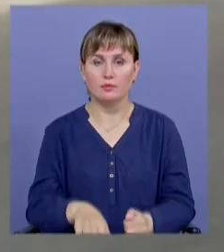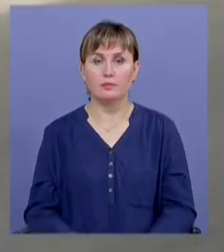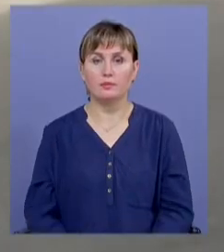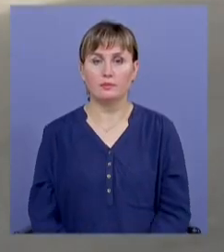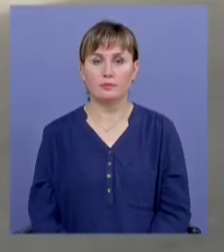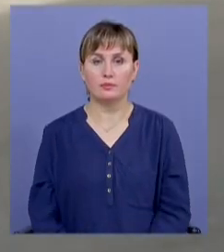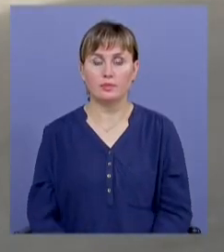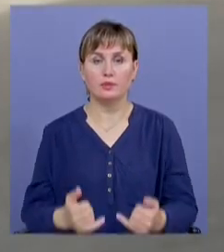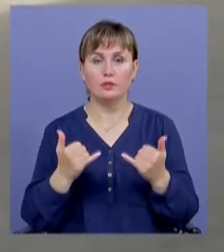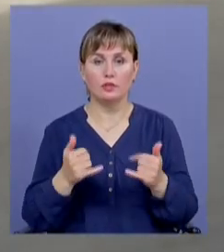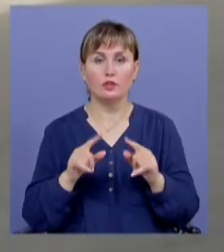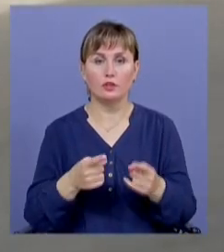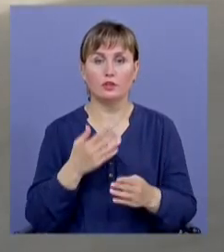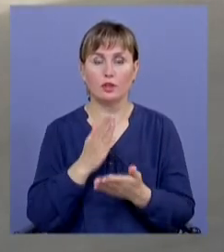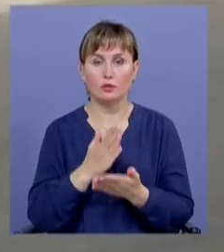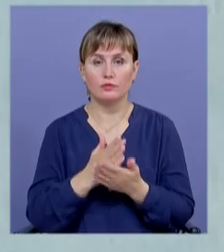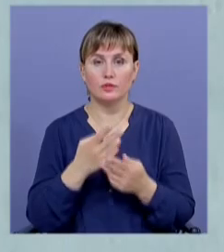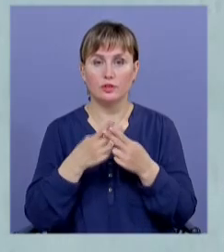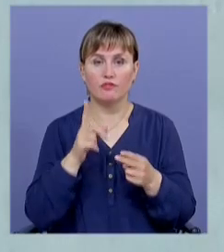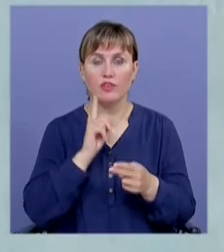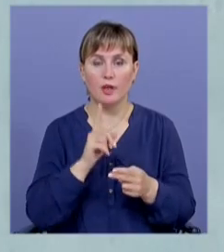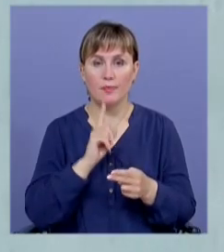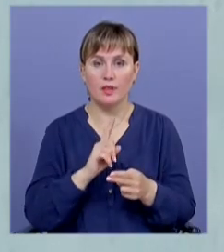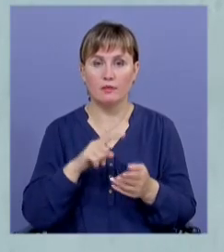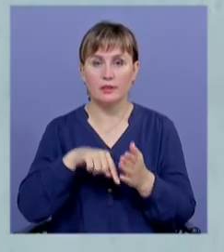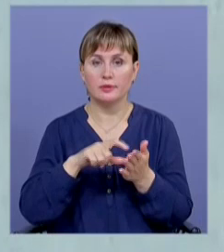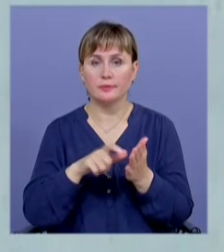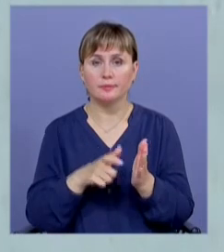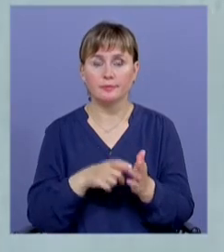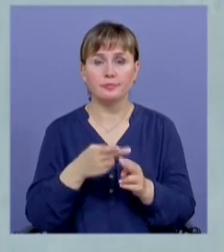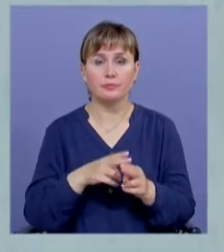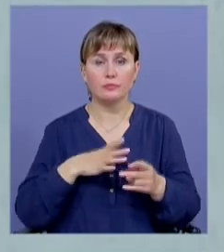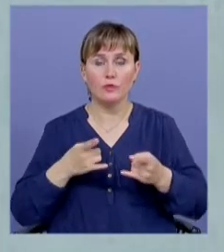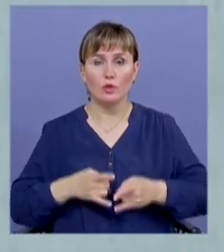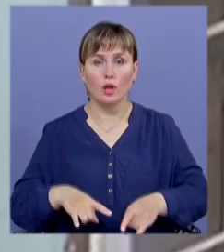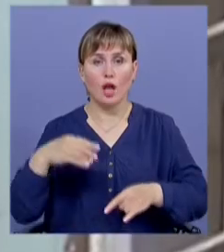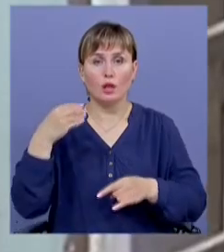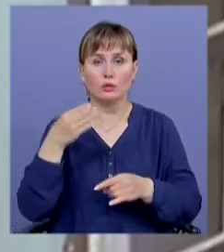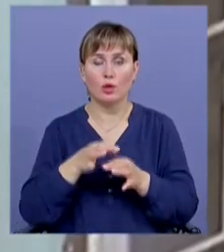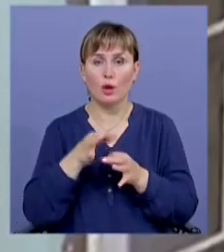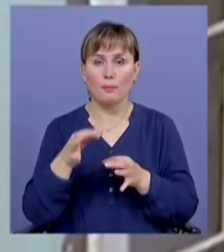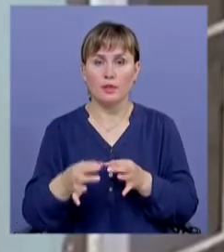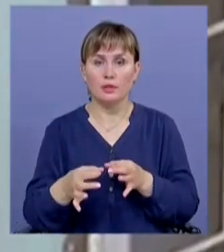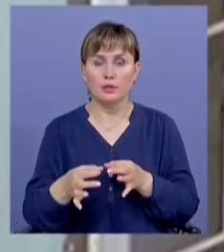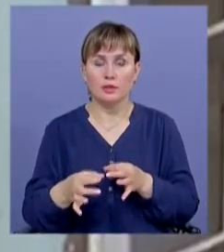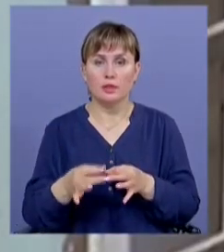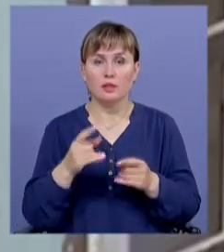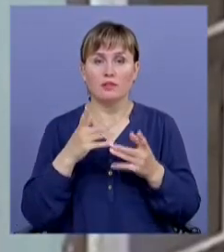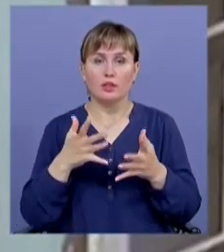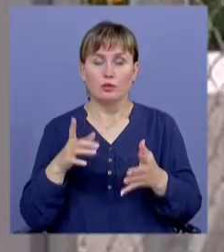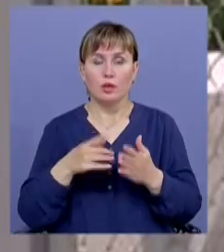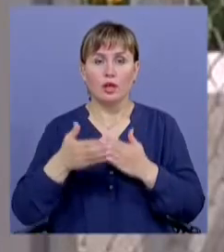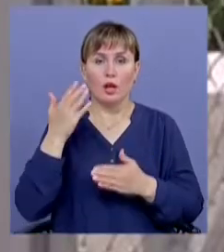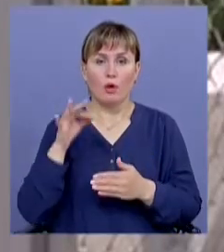сейчас задержанный находится в изоляторе временного содержания им оказался уроженец актюбинской области выяснилось что